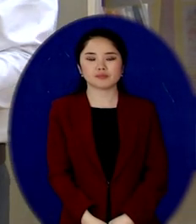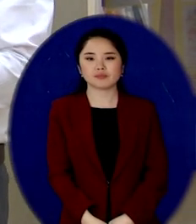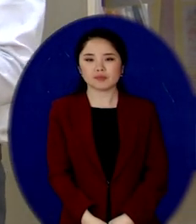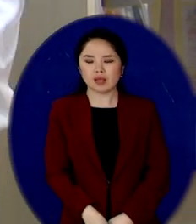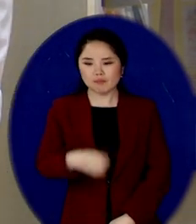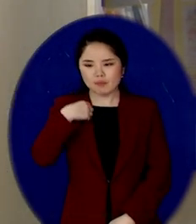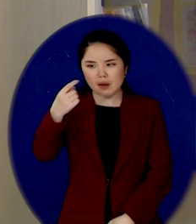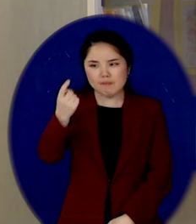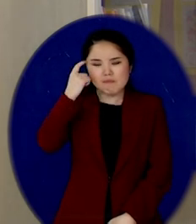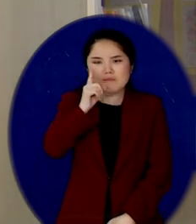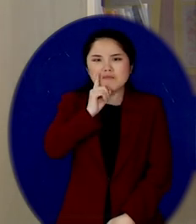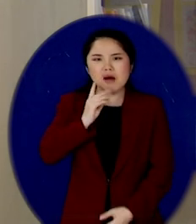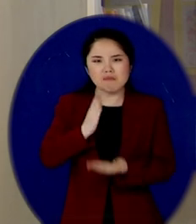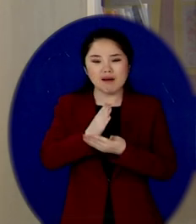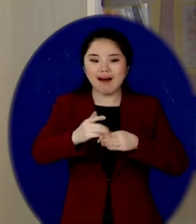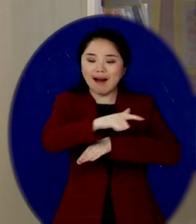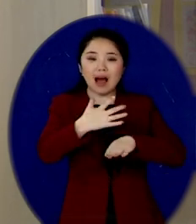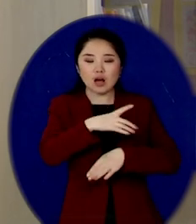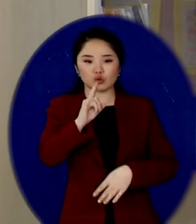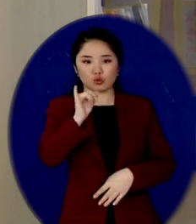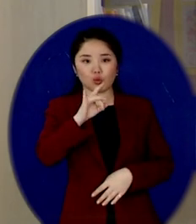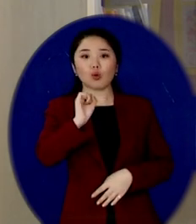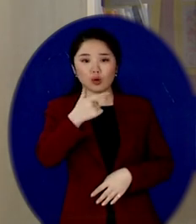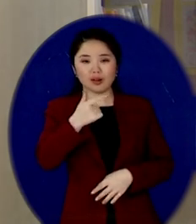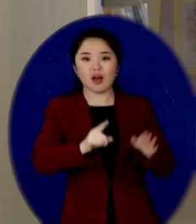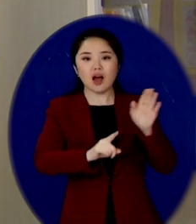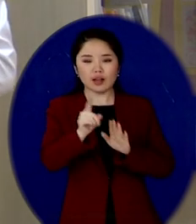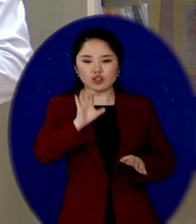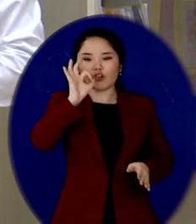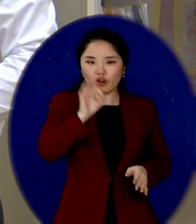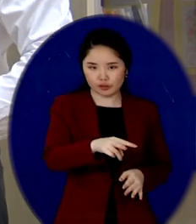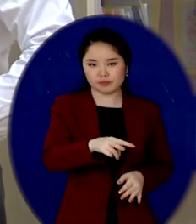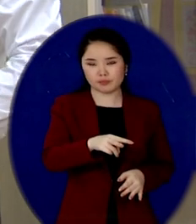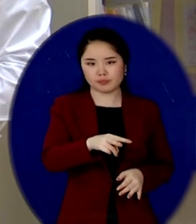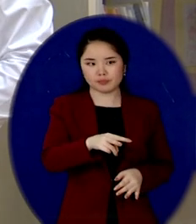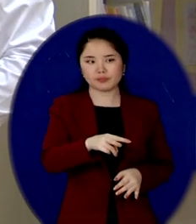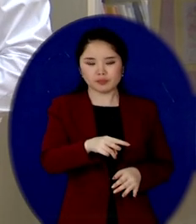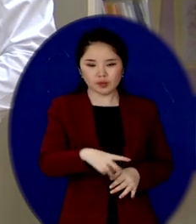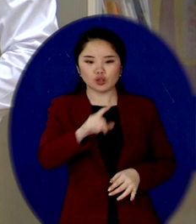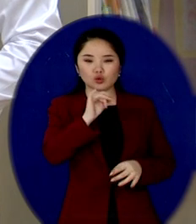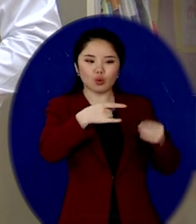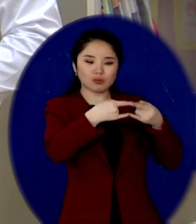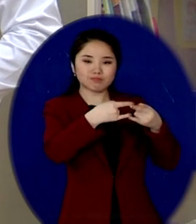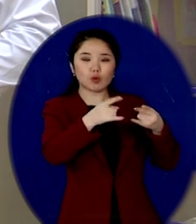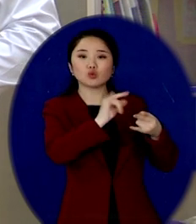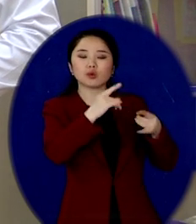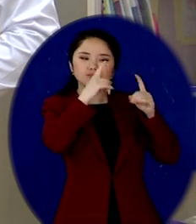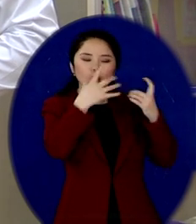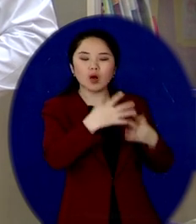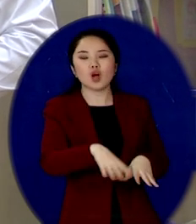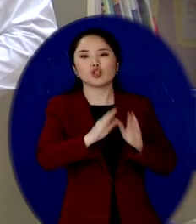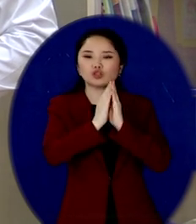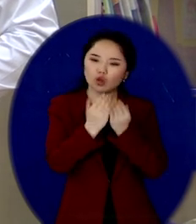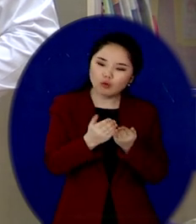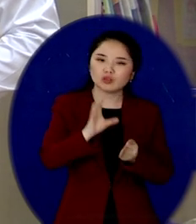Мэдхийг хүссэн газрынхаа зургийг эхлээд олно. Энэ зургийг бүгдээрээ сонин